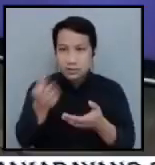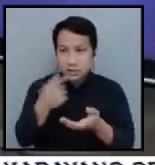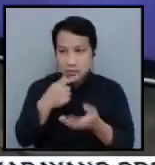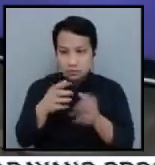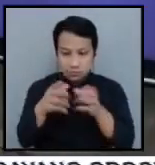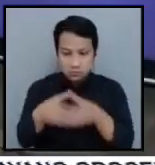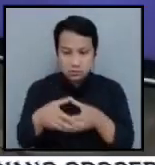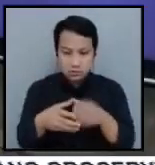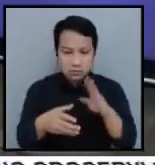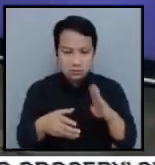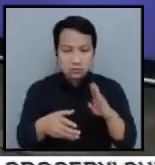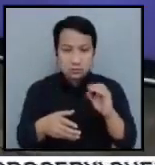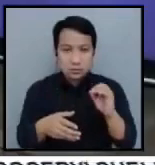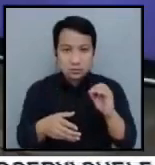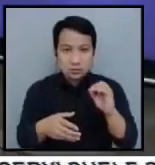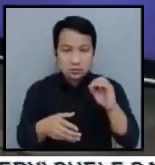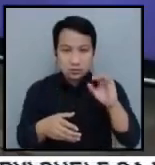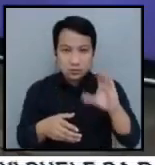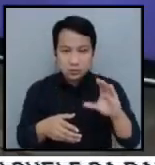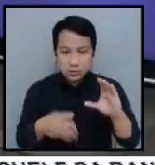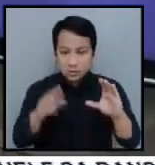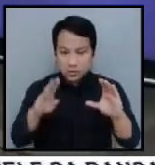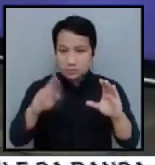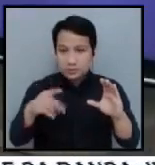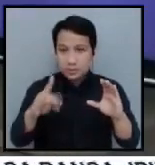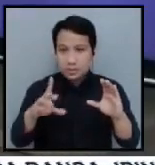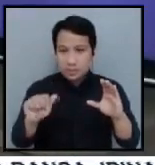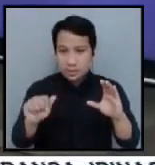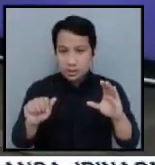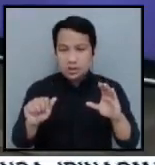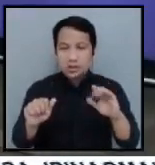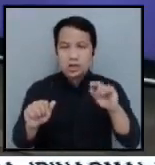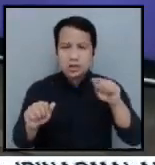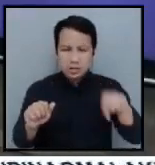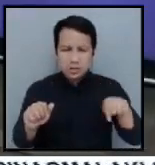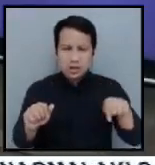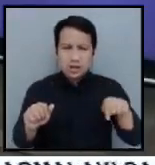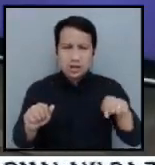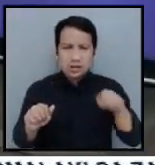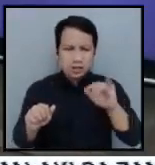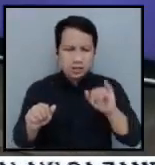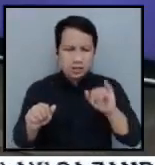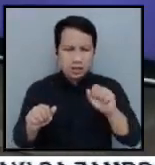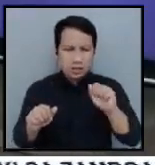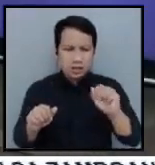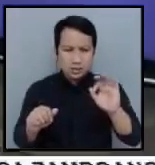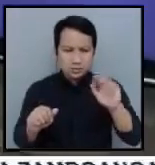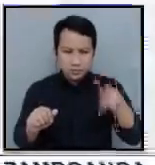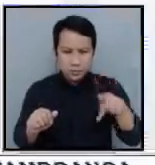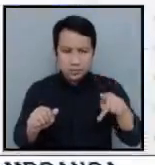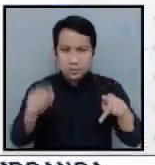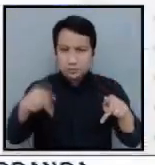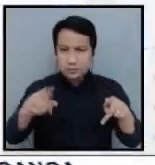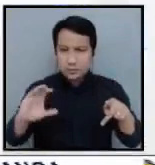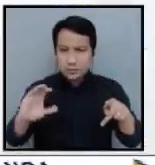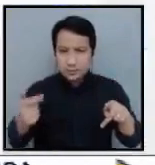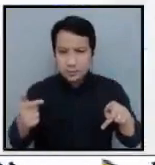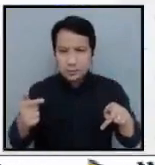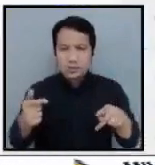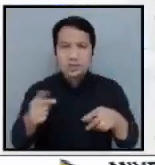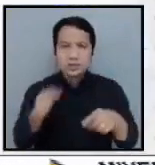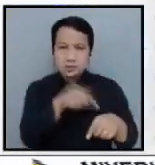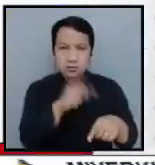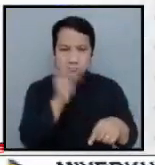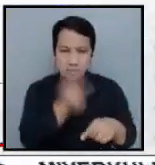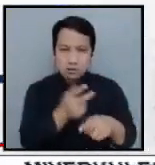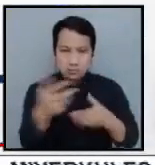of Customs, PIDEA, National Intelligence Coordinating Agency, AFP at Philippine Coast Guard. Kabilang sa mga nakumpiska ay